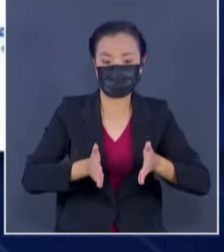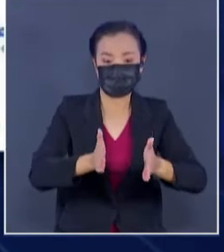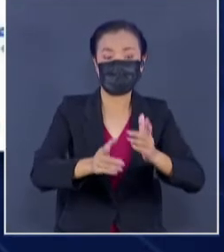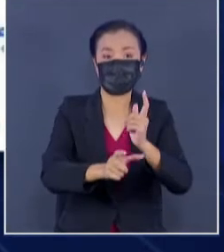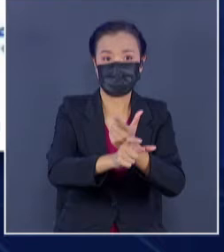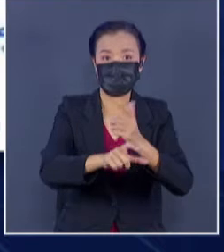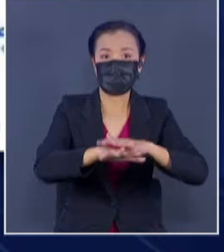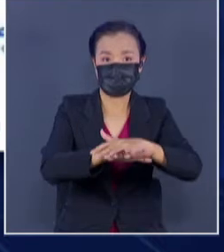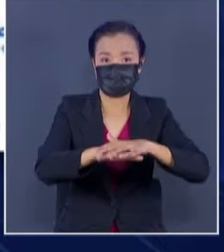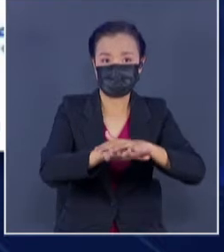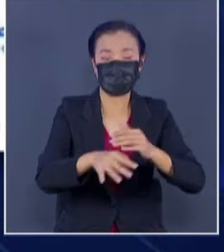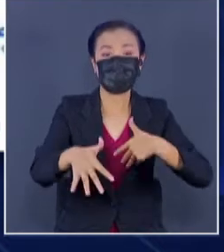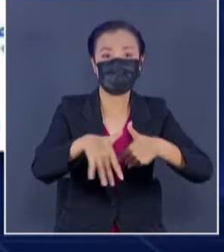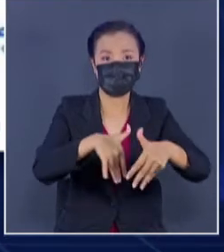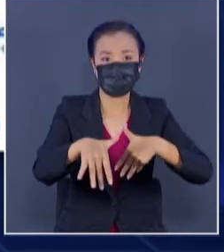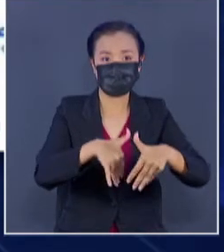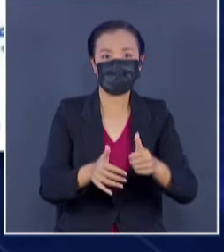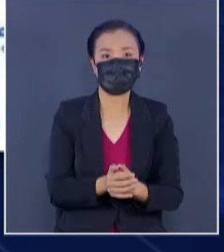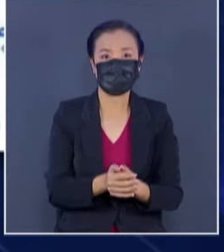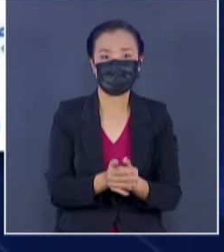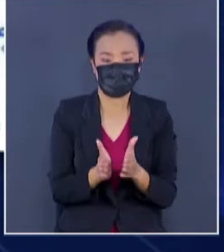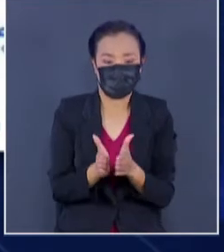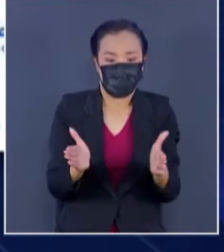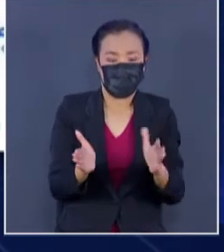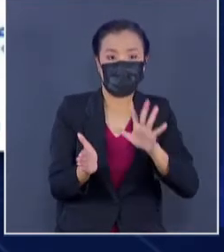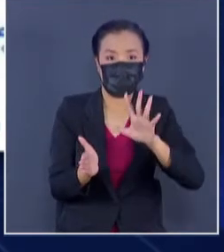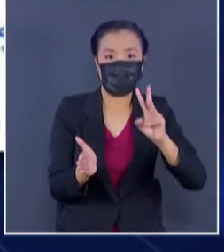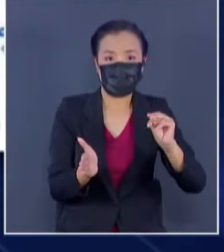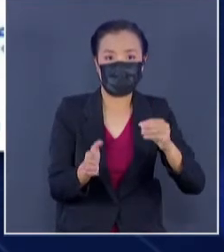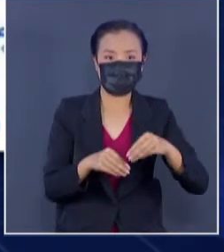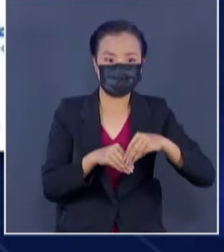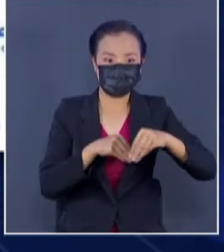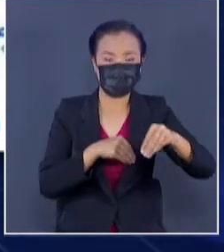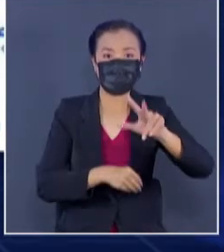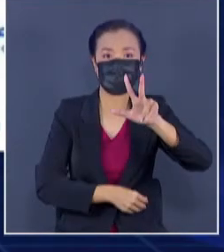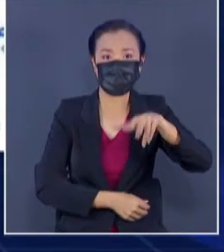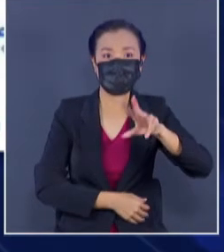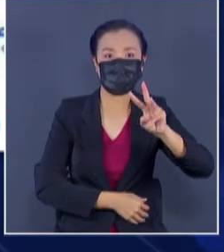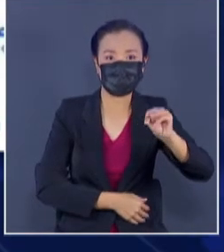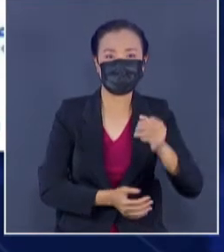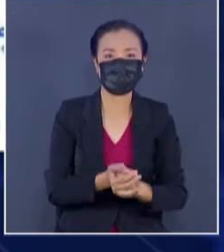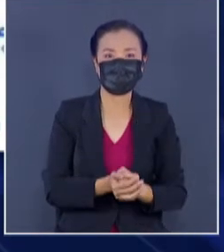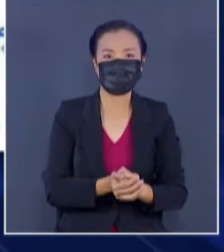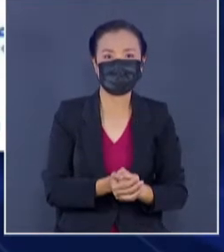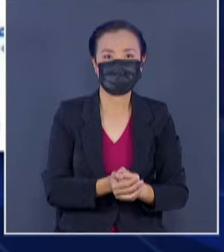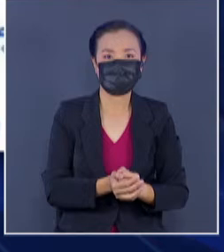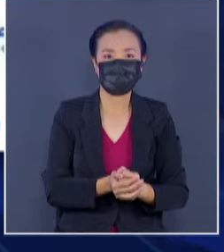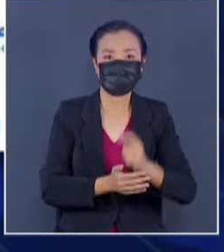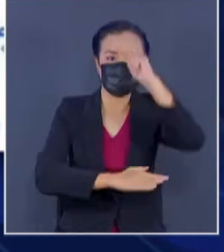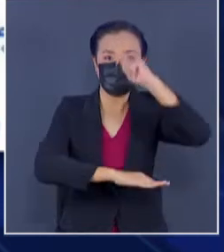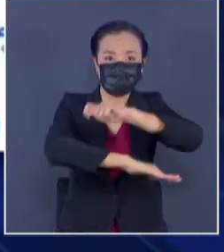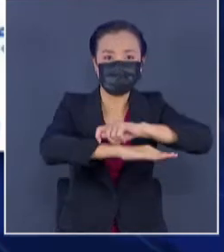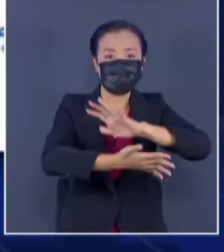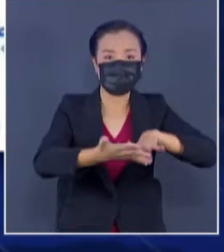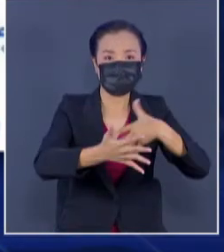ริมเหล็กในชุมชนขนาดความกว้าง5เมตรยาว 3,000 เมตรของกรมโยธาธิการและผังเมืองจังหวัดนราธิว